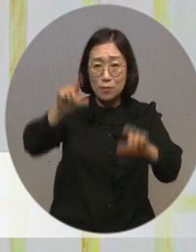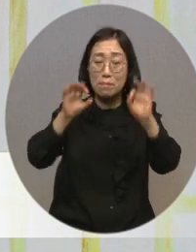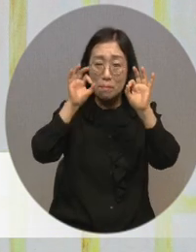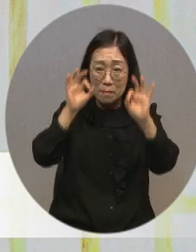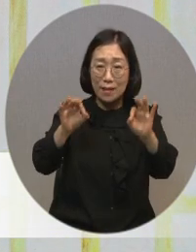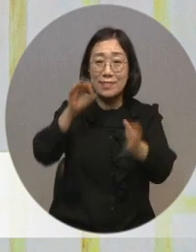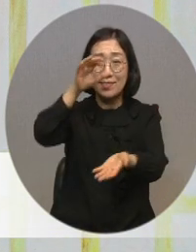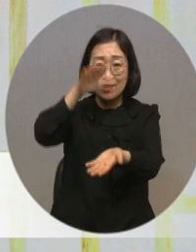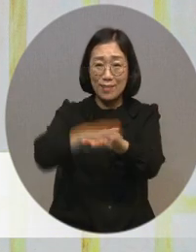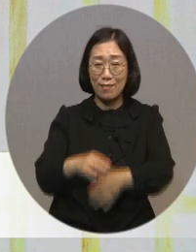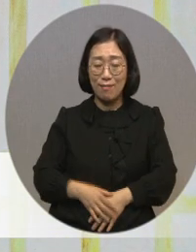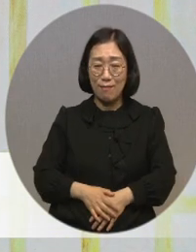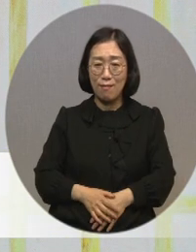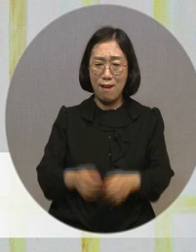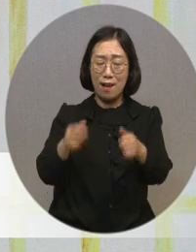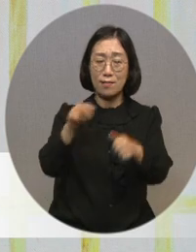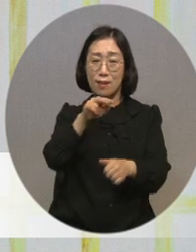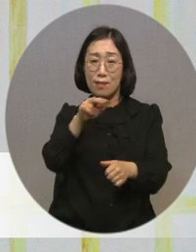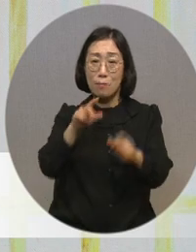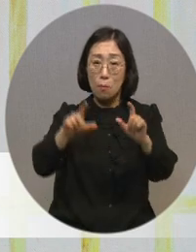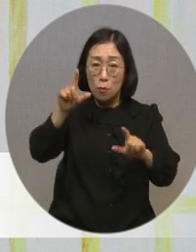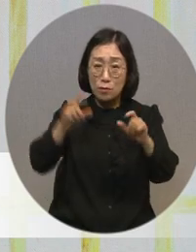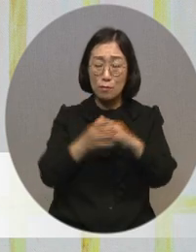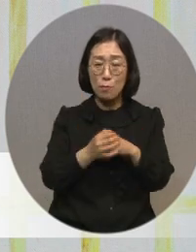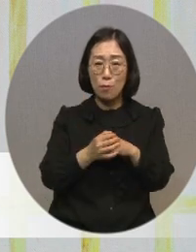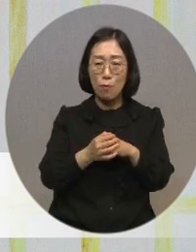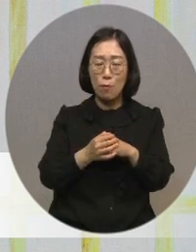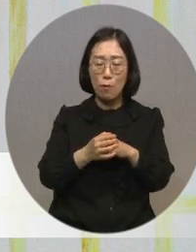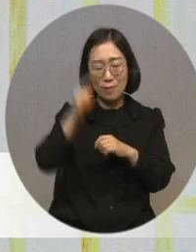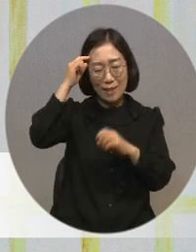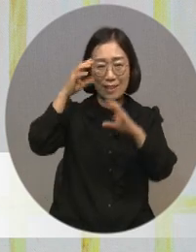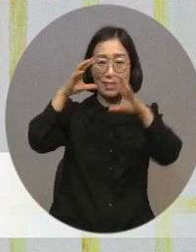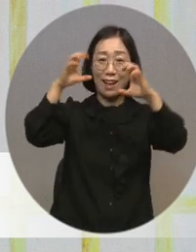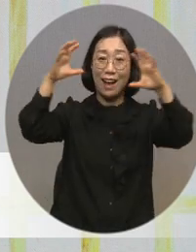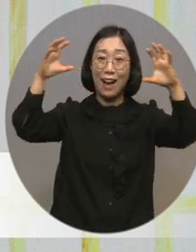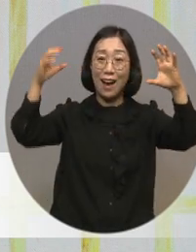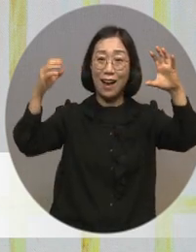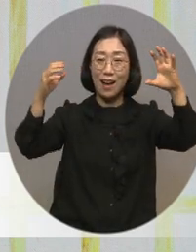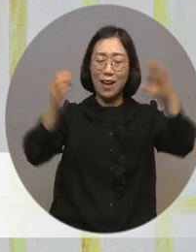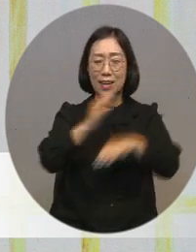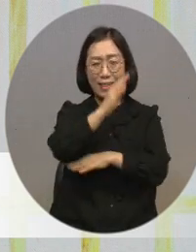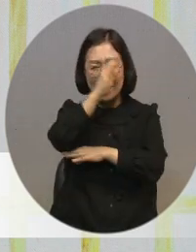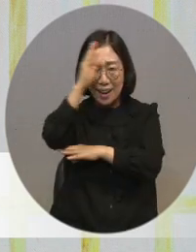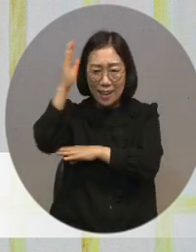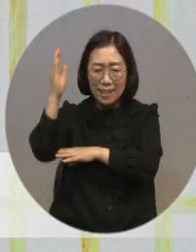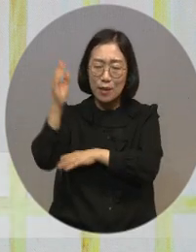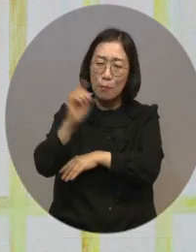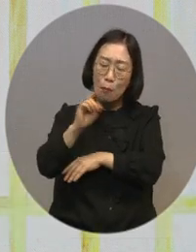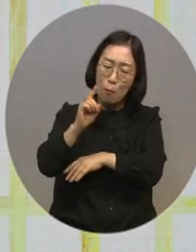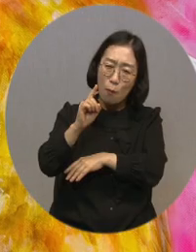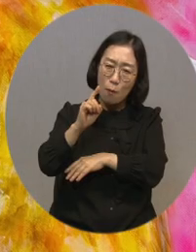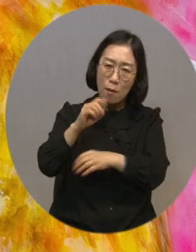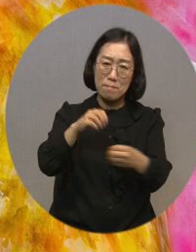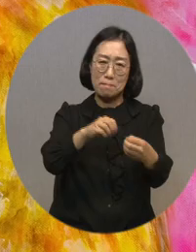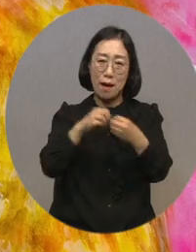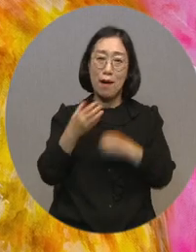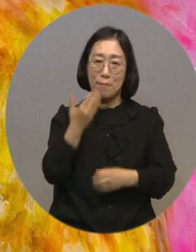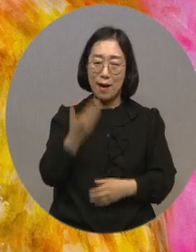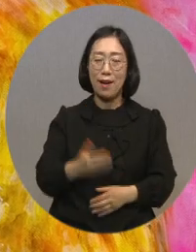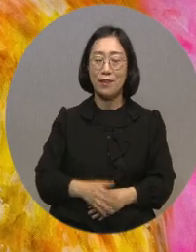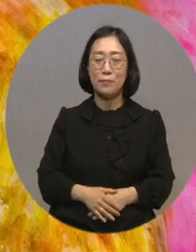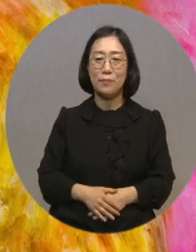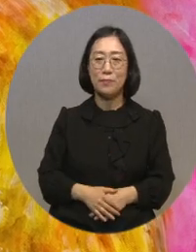고양이들의 뒷모습만으로도 무한한 상상력과 정말 많은 스토리가 전달이 되는 것 같았어요.